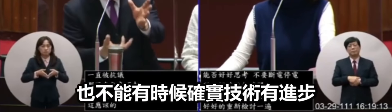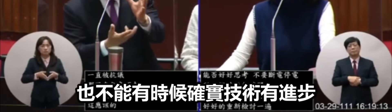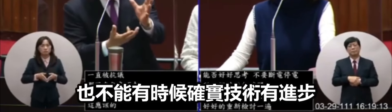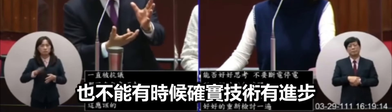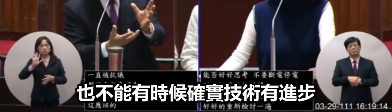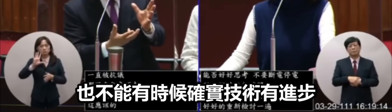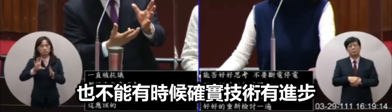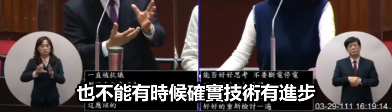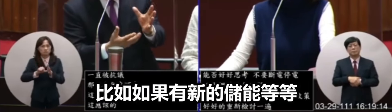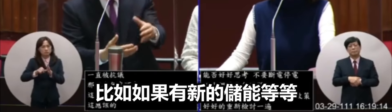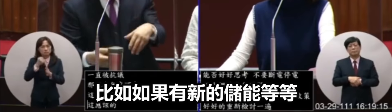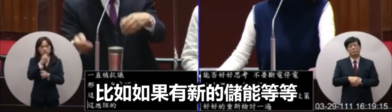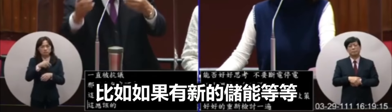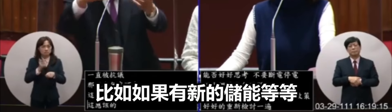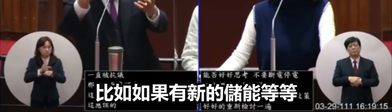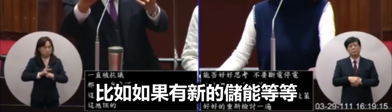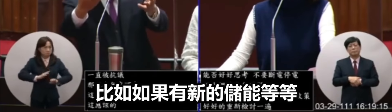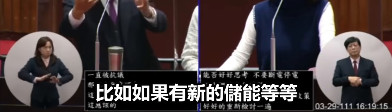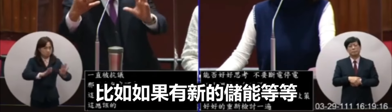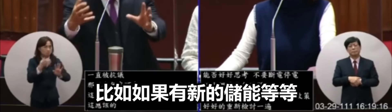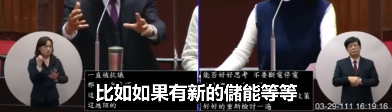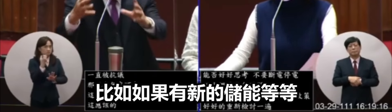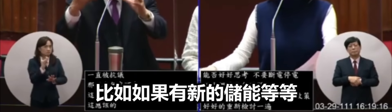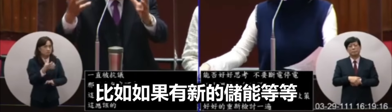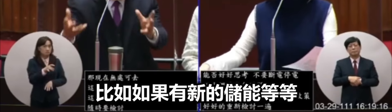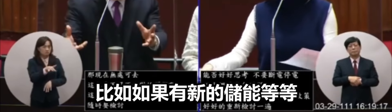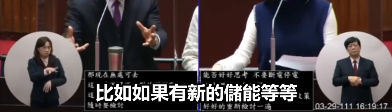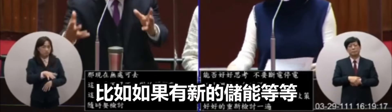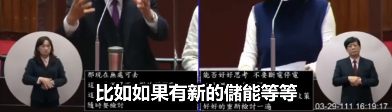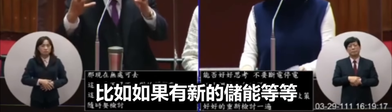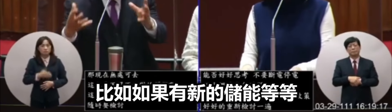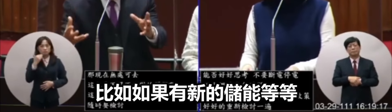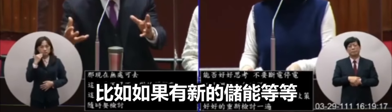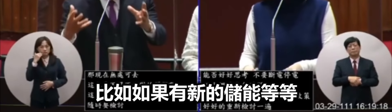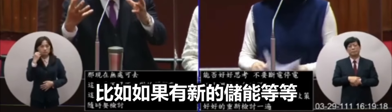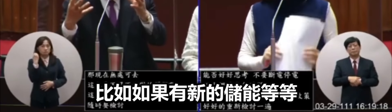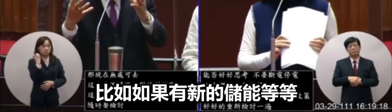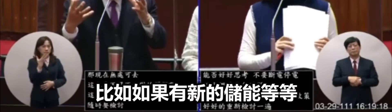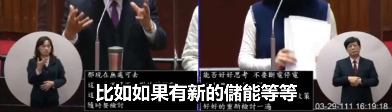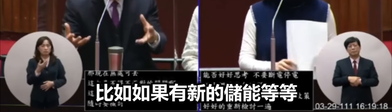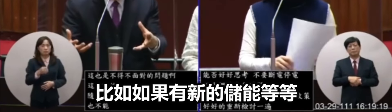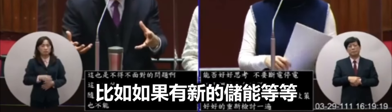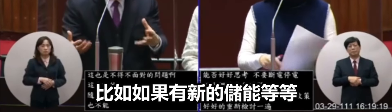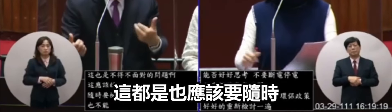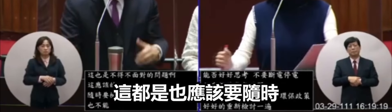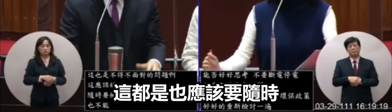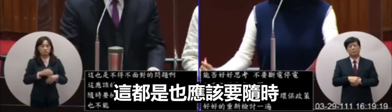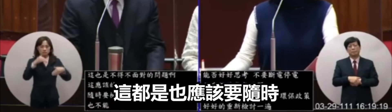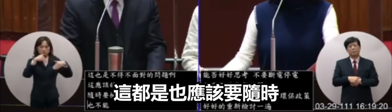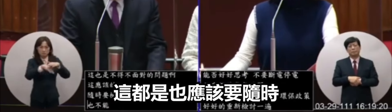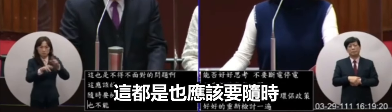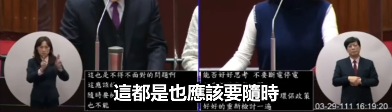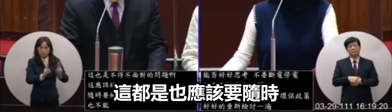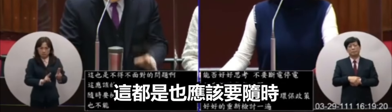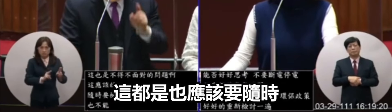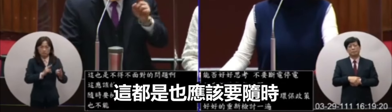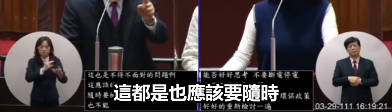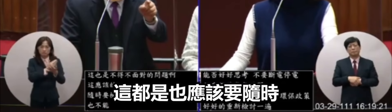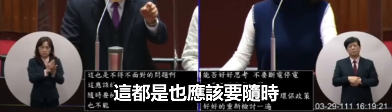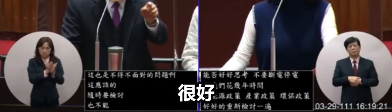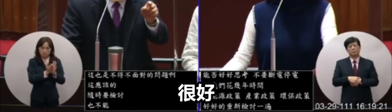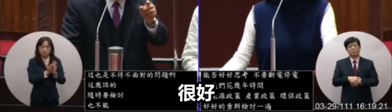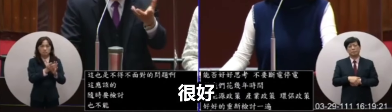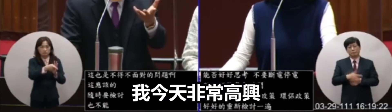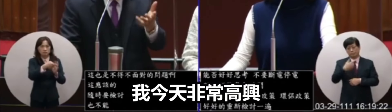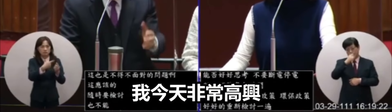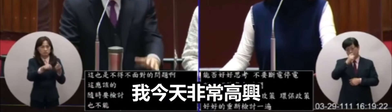实技术有进步，比如如果有新的储能啊等等，这都是也应该